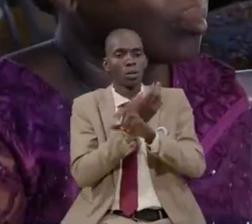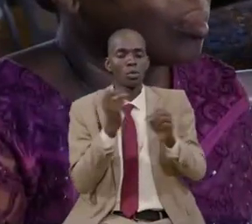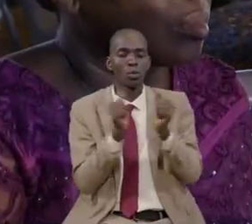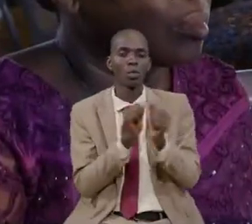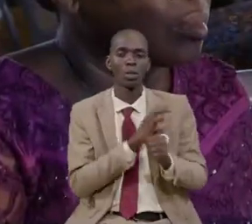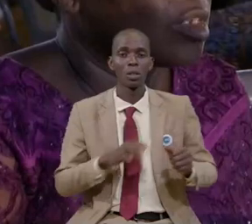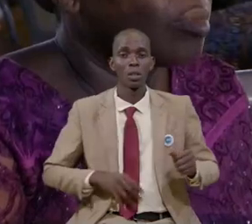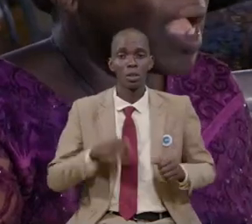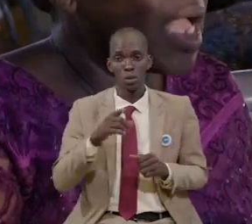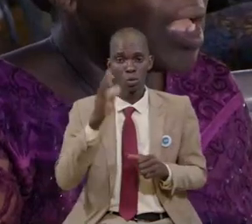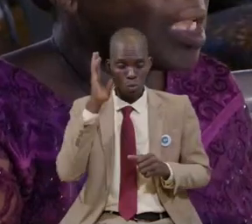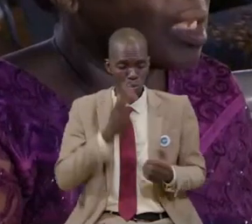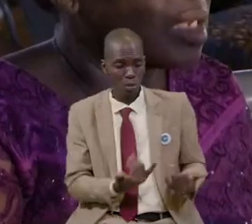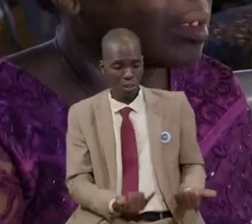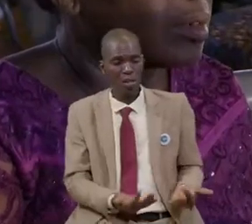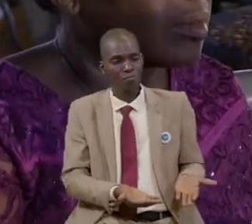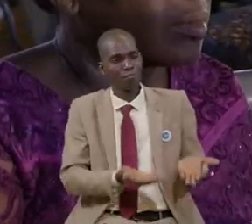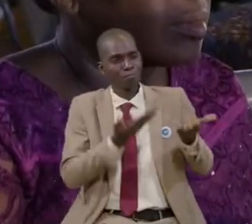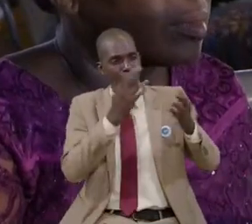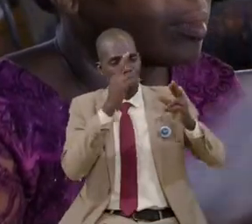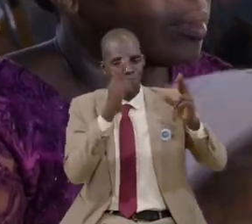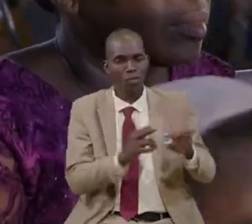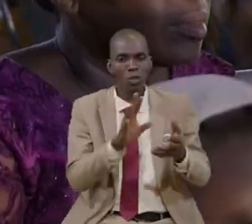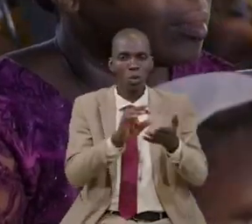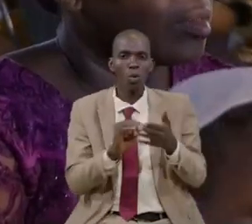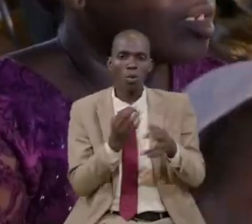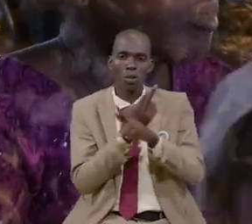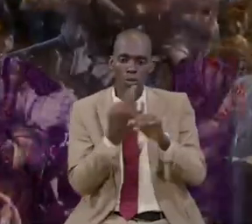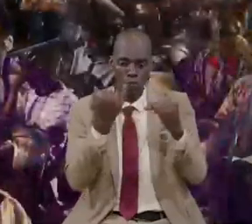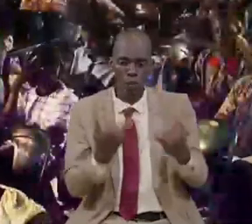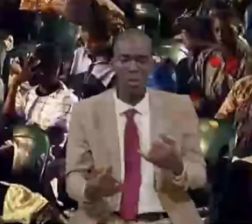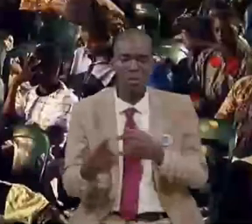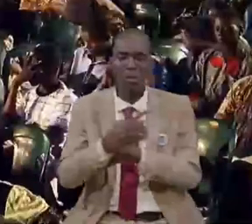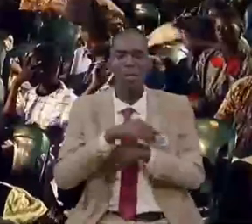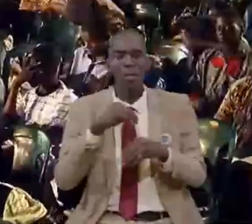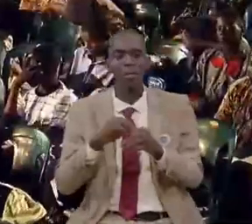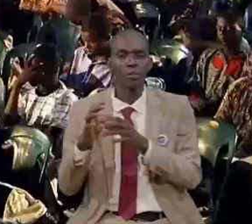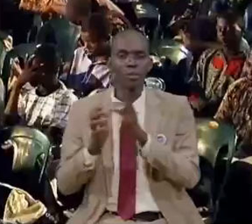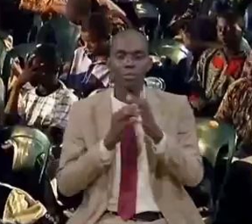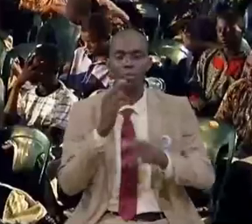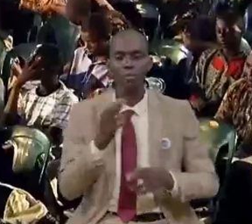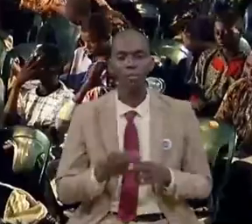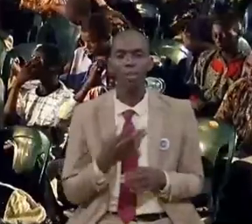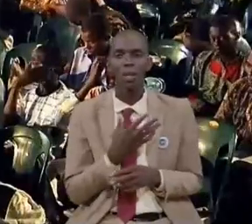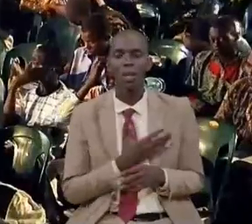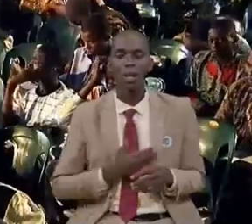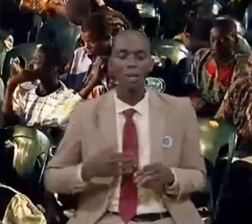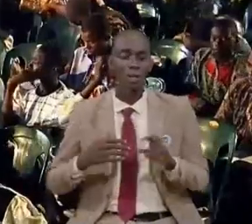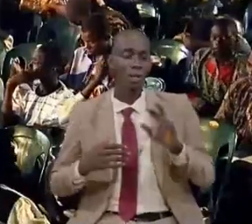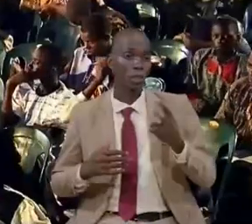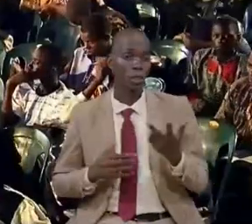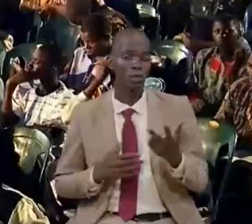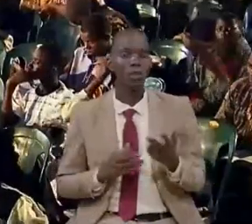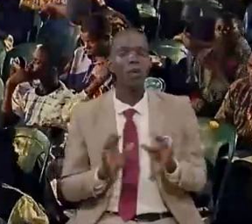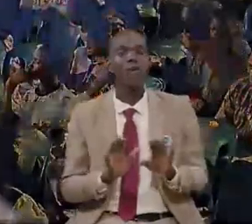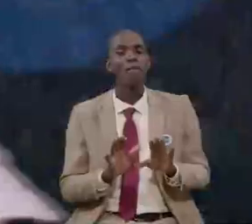comme aujourd'hui vous allez exalter votre rédemption. Aujourd'hui vous allez exalter votre rédemption. Et puis il y a